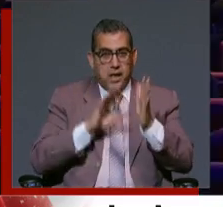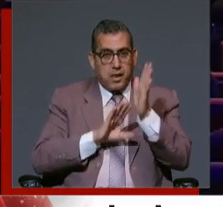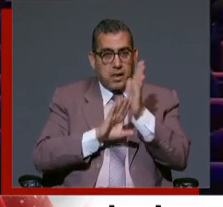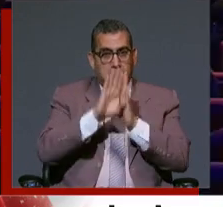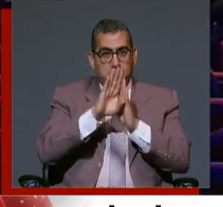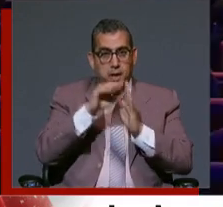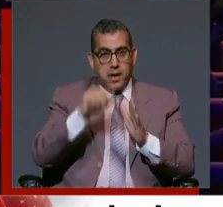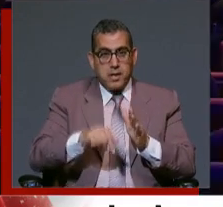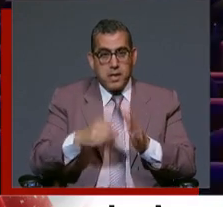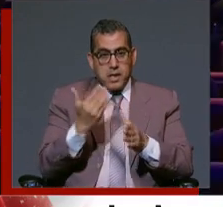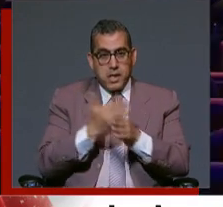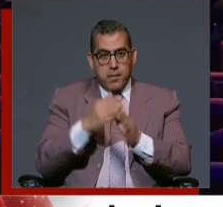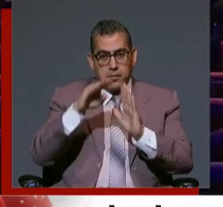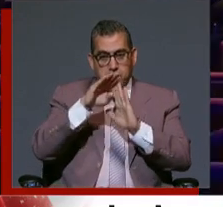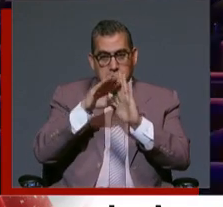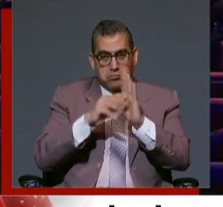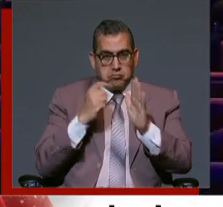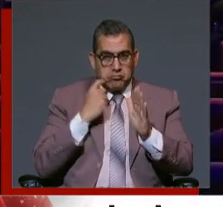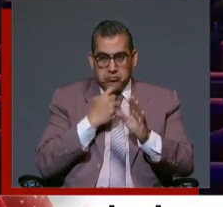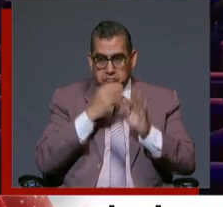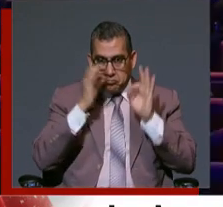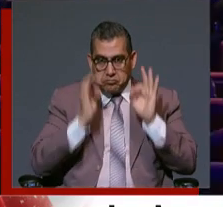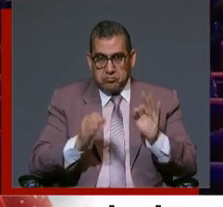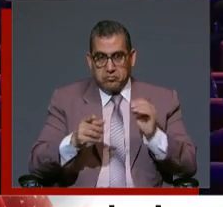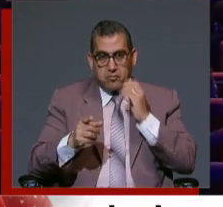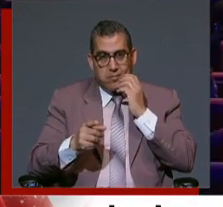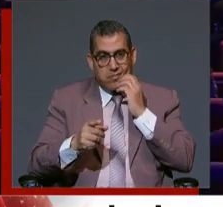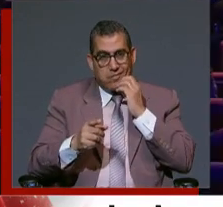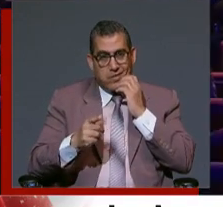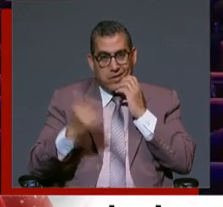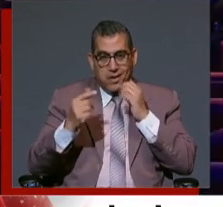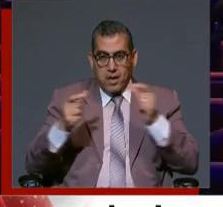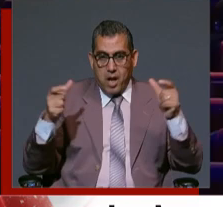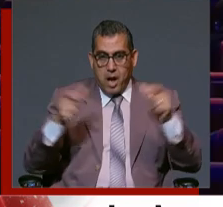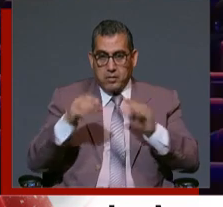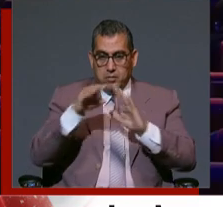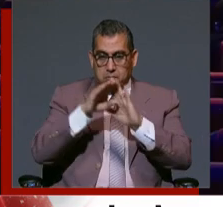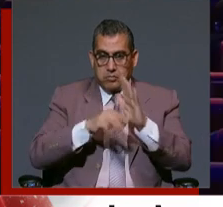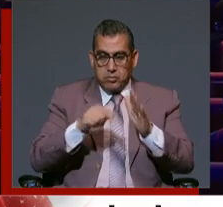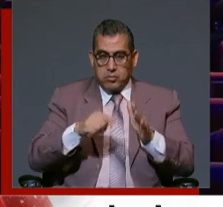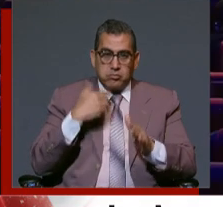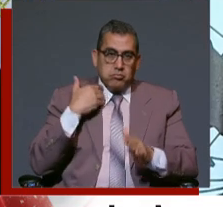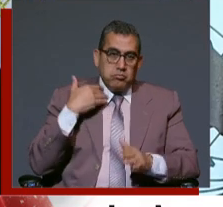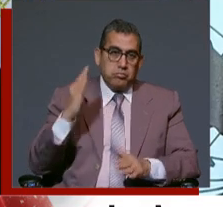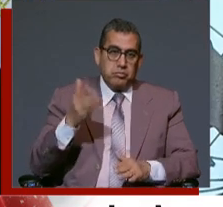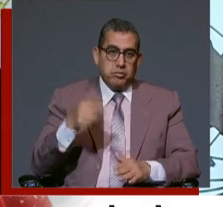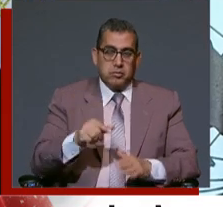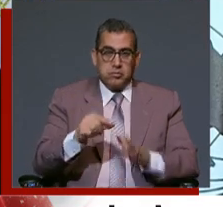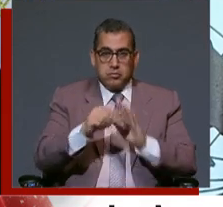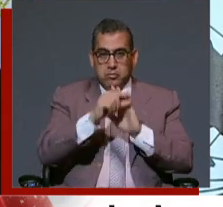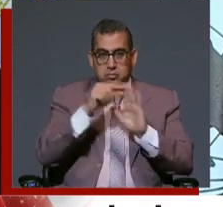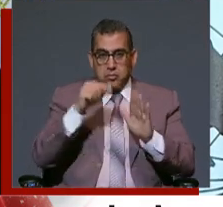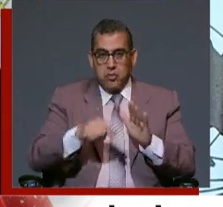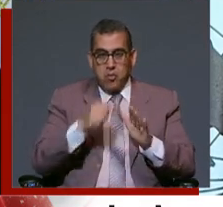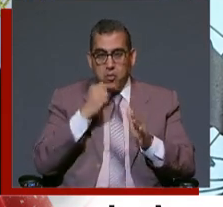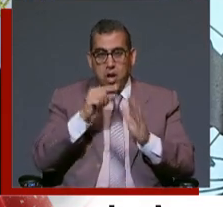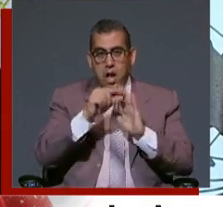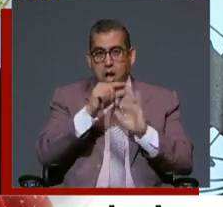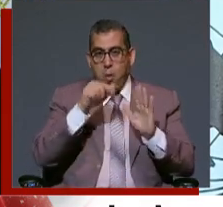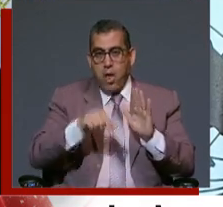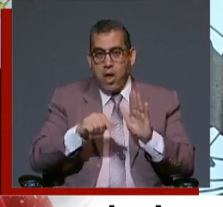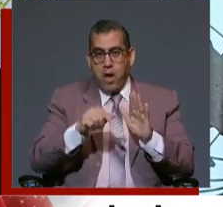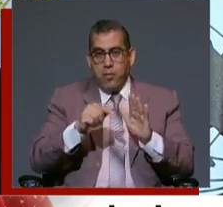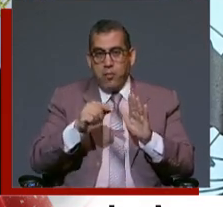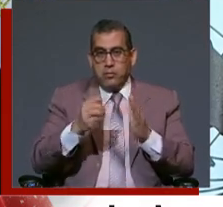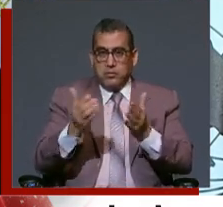على التنظيم المحكم لهذا الحدث العظيم تحت عنوان